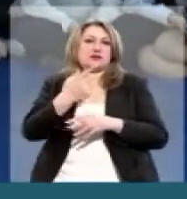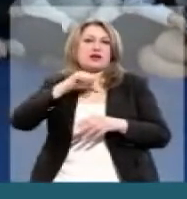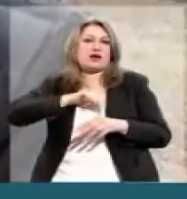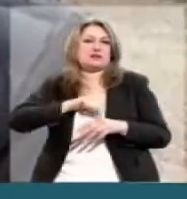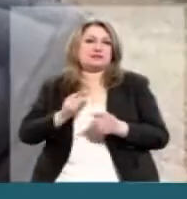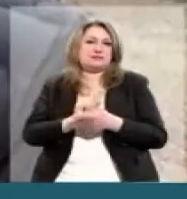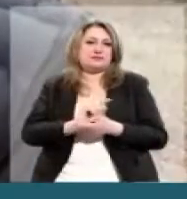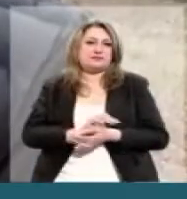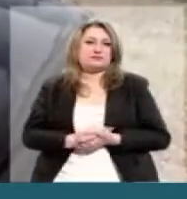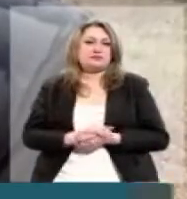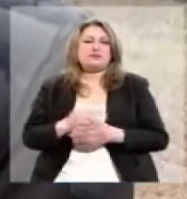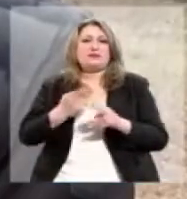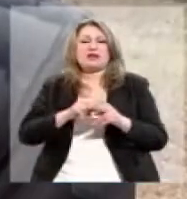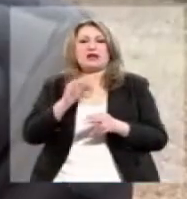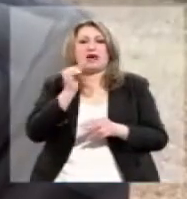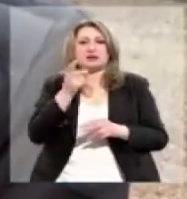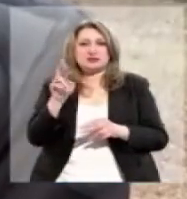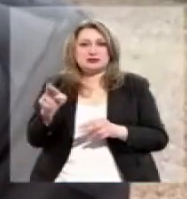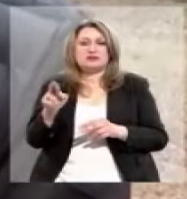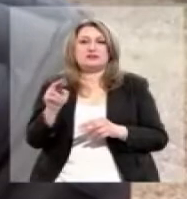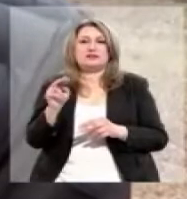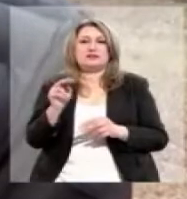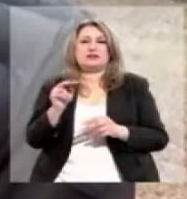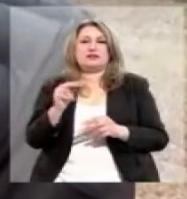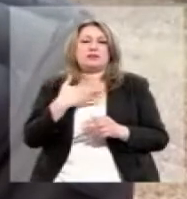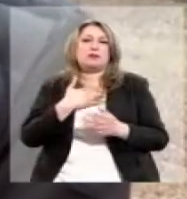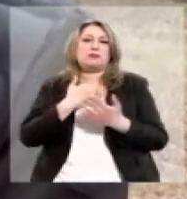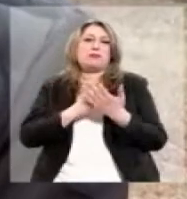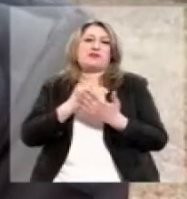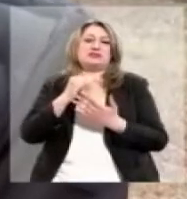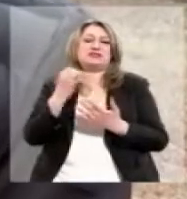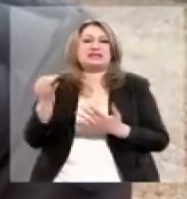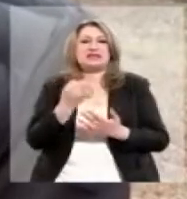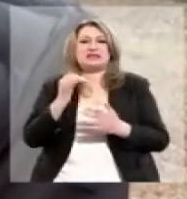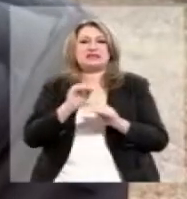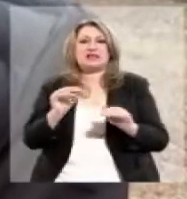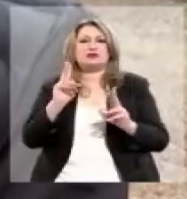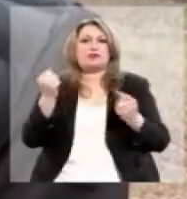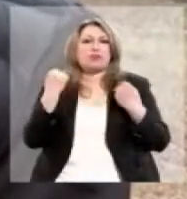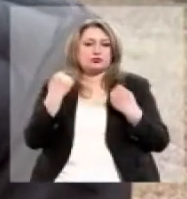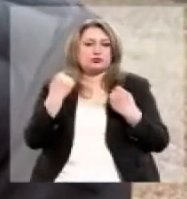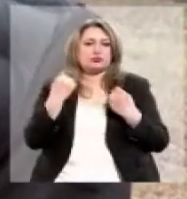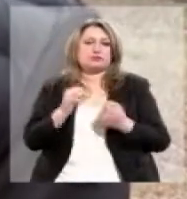качеств. В рамках этой акции мы хотим повысить интерес детей к спорту.